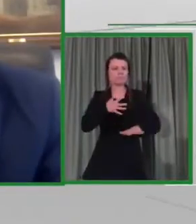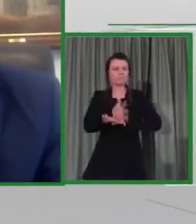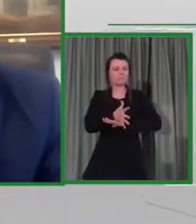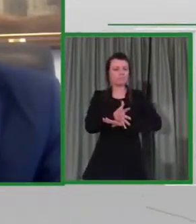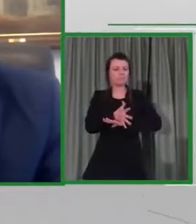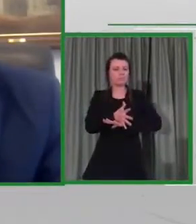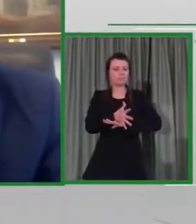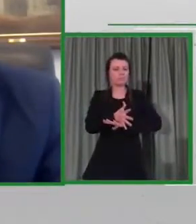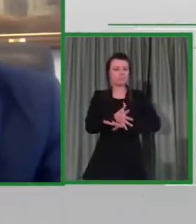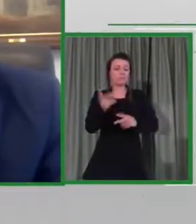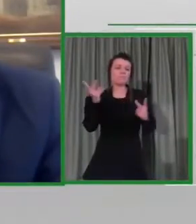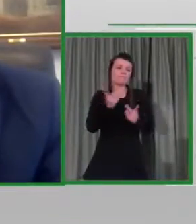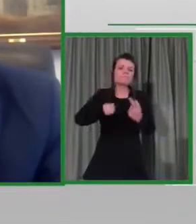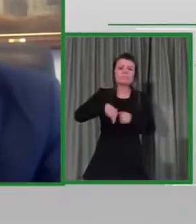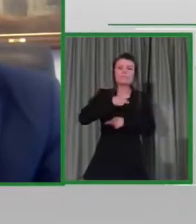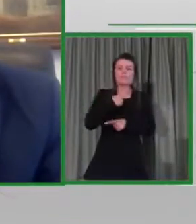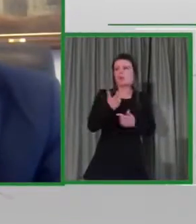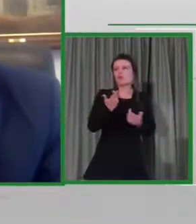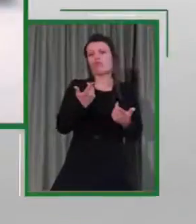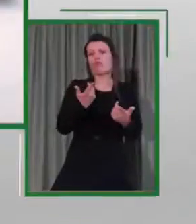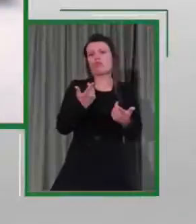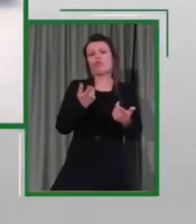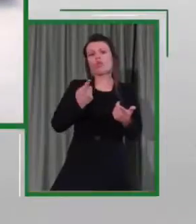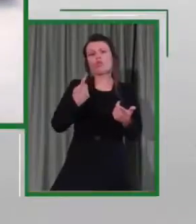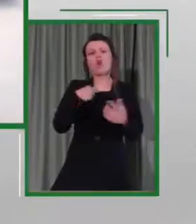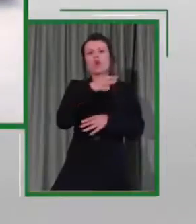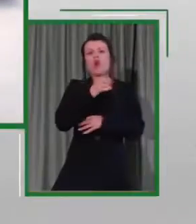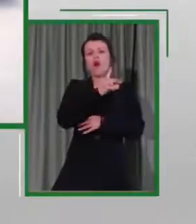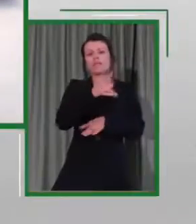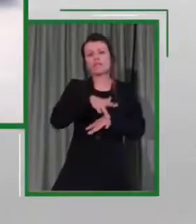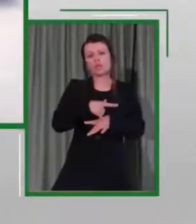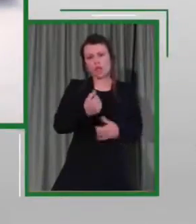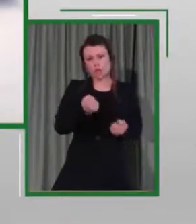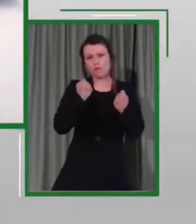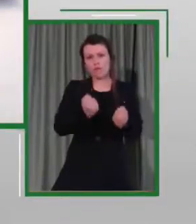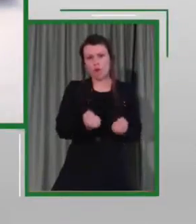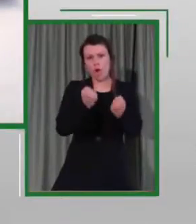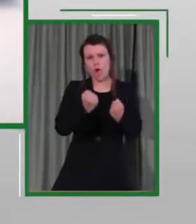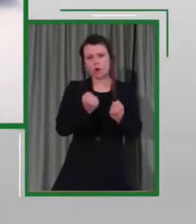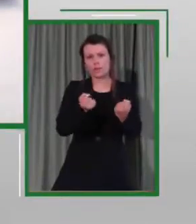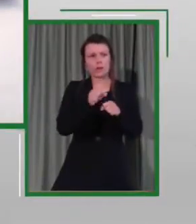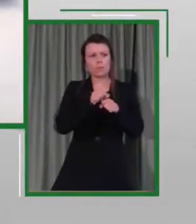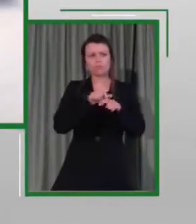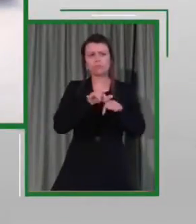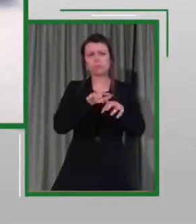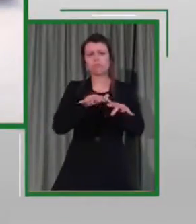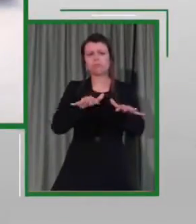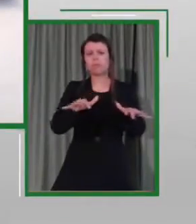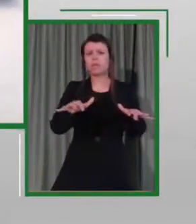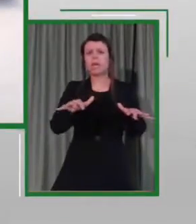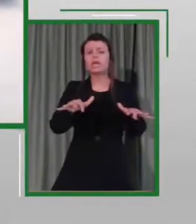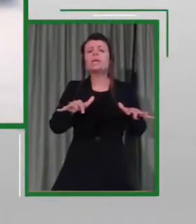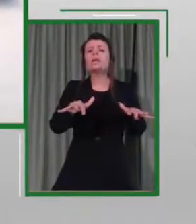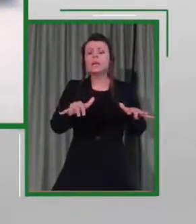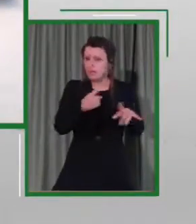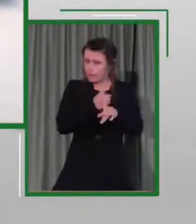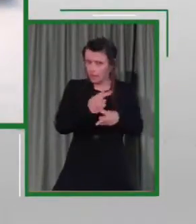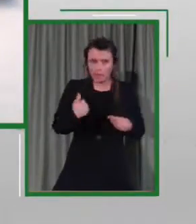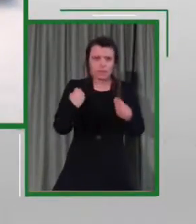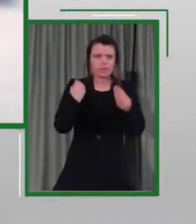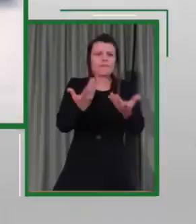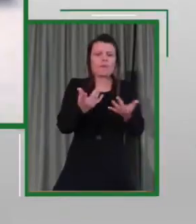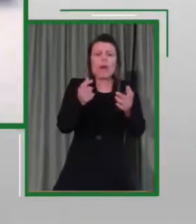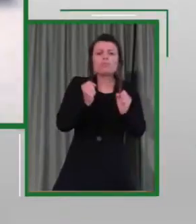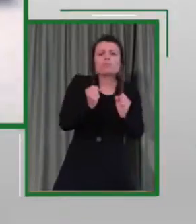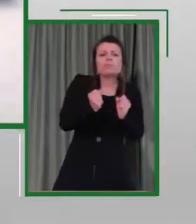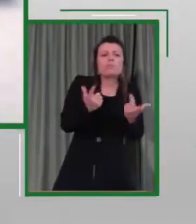così forte la pressione del Covid, anche di mettere a disposizione dei soggetti, dei centri che sono eccellenti nel nostro